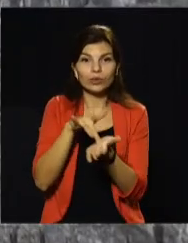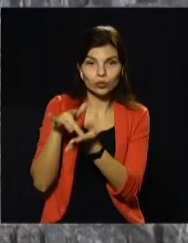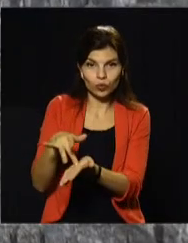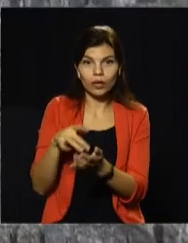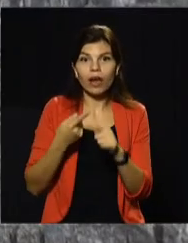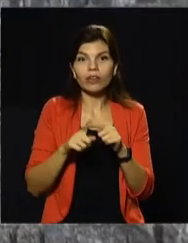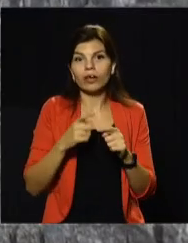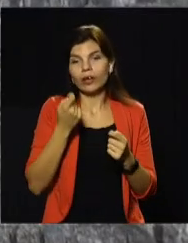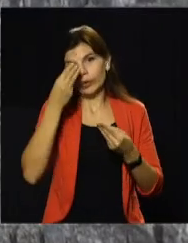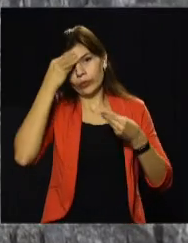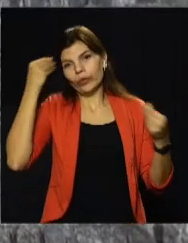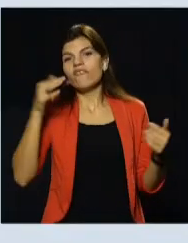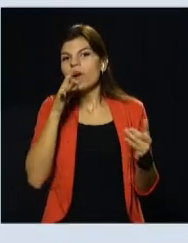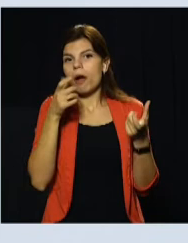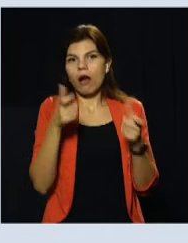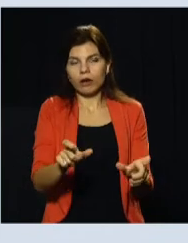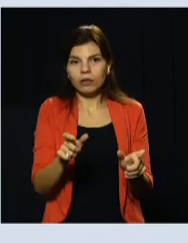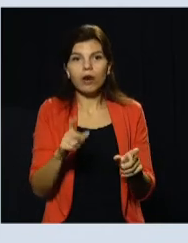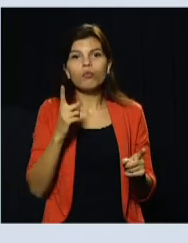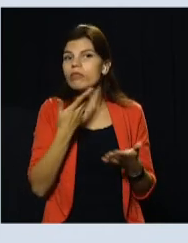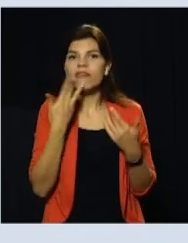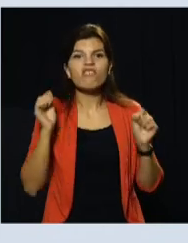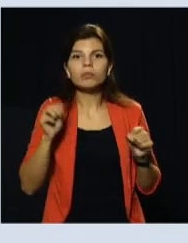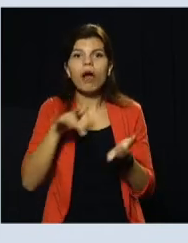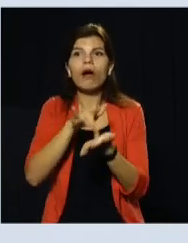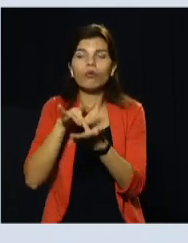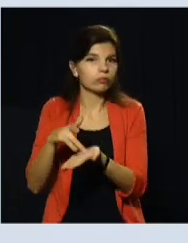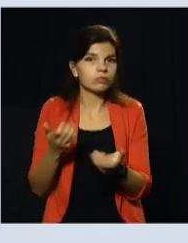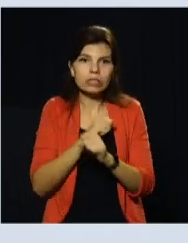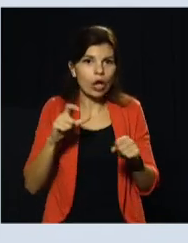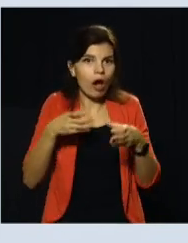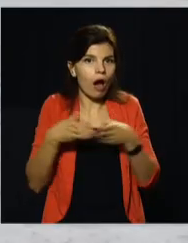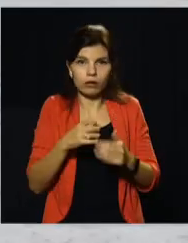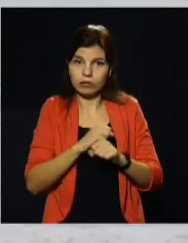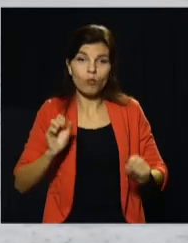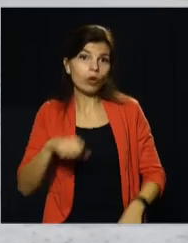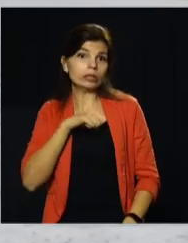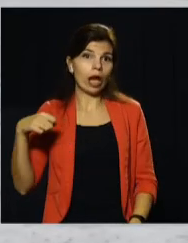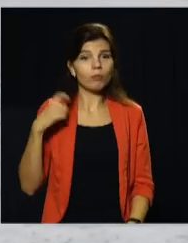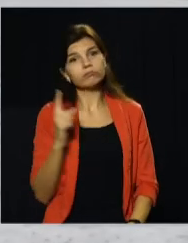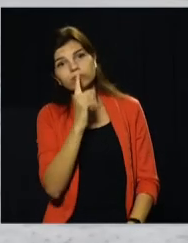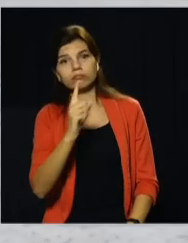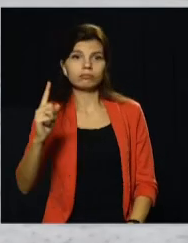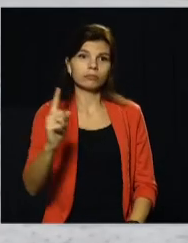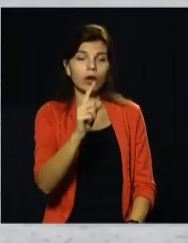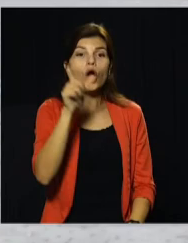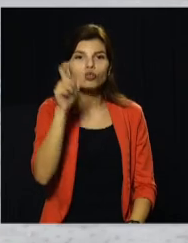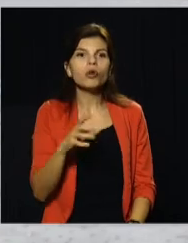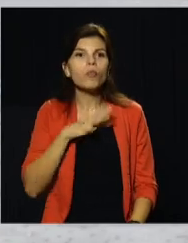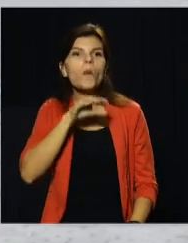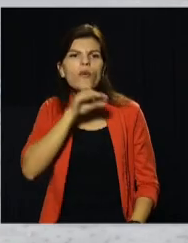час карантину. Адже немає необхідності замовляти екскурсії, можна подорожувати самостійно. Створював квести професійний